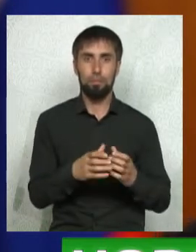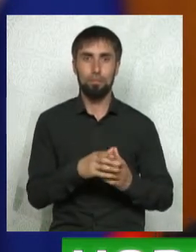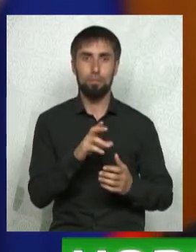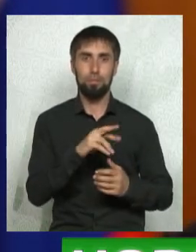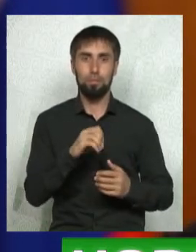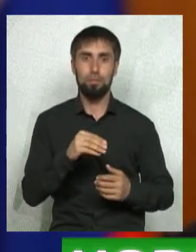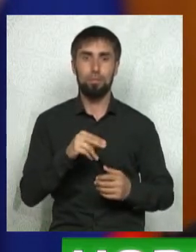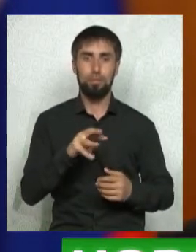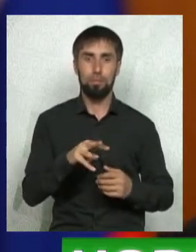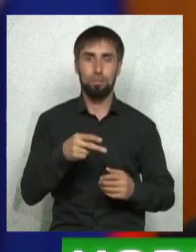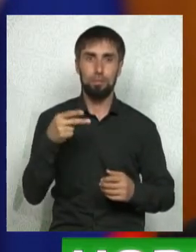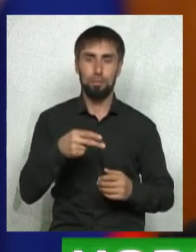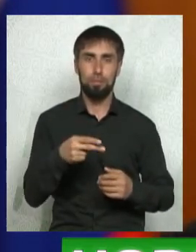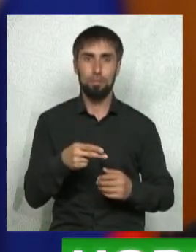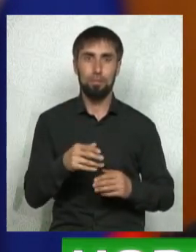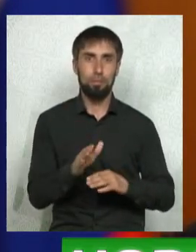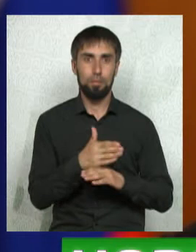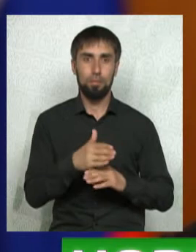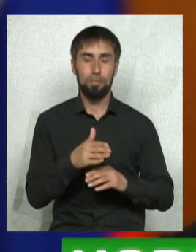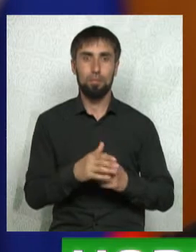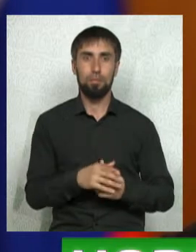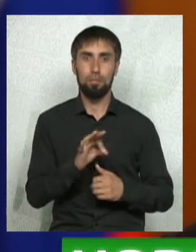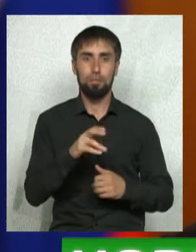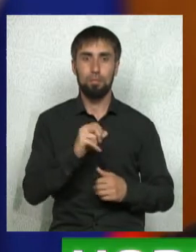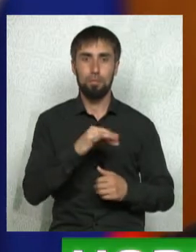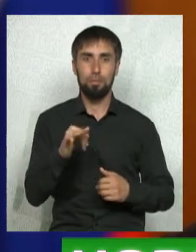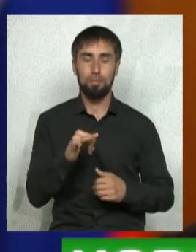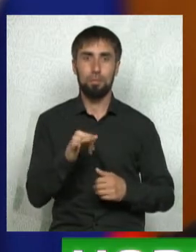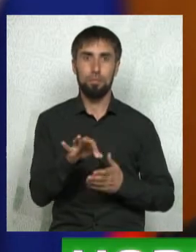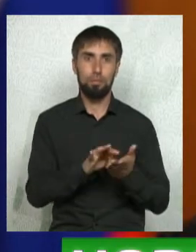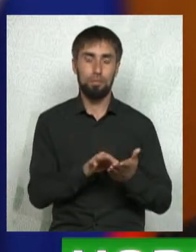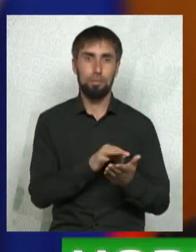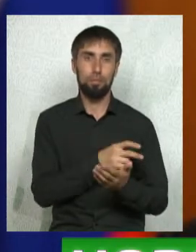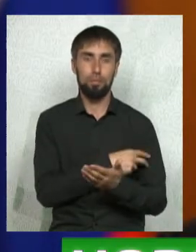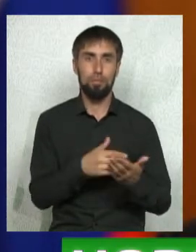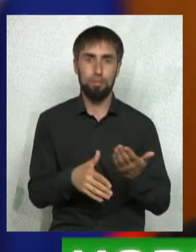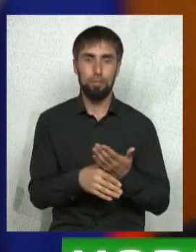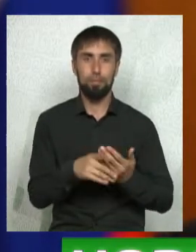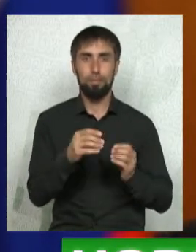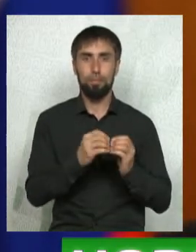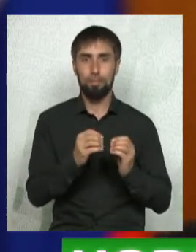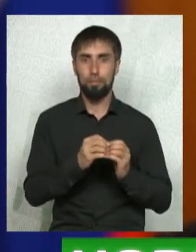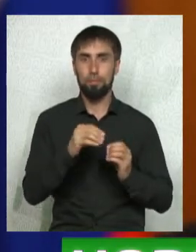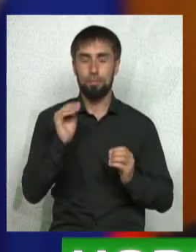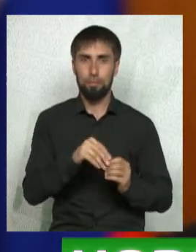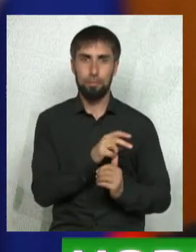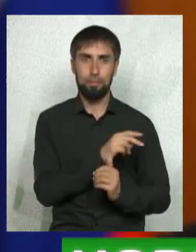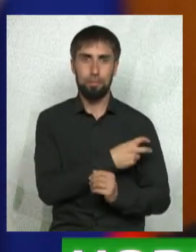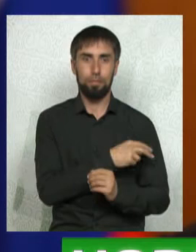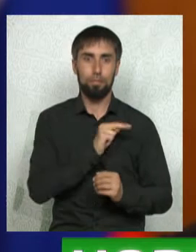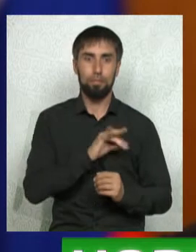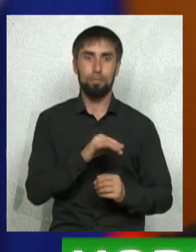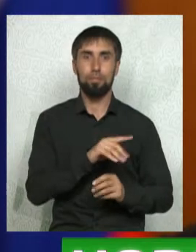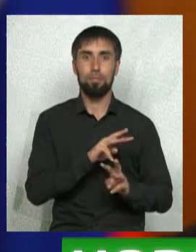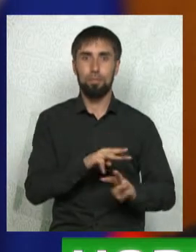чем из 2000 отделений и подстанций скорой медицинской помощи. Это десятки тысяч медицинских работников и